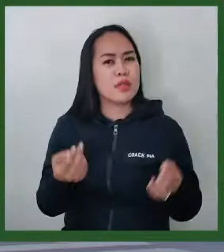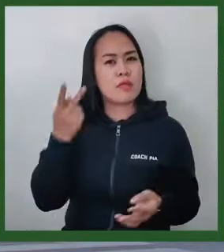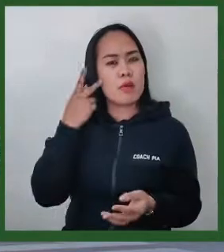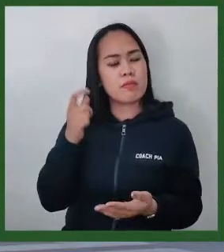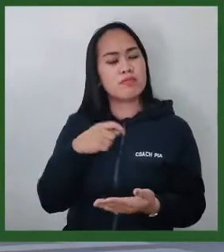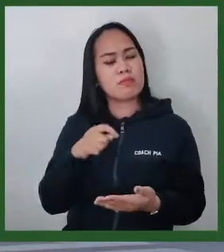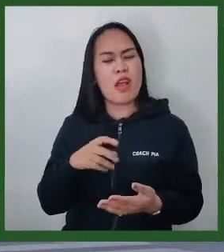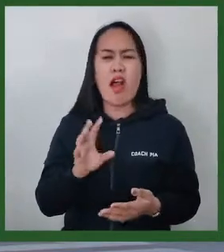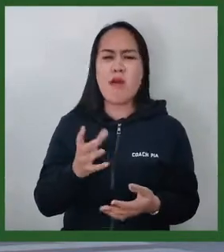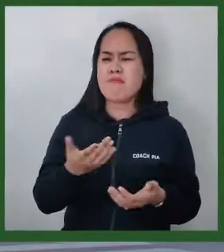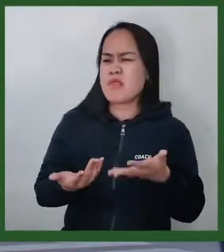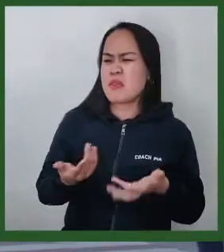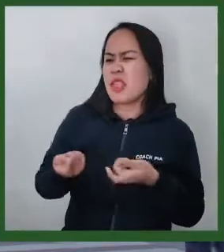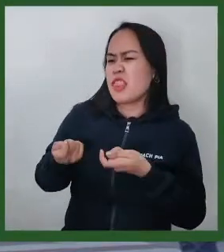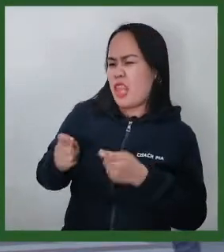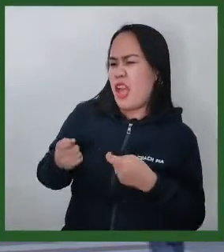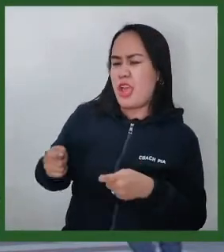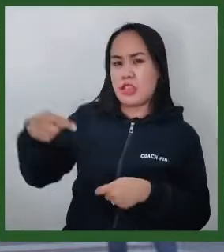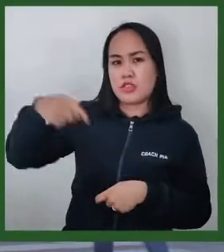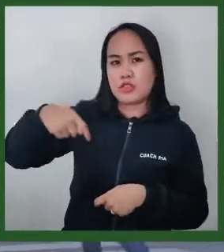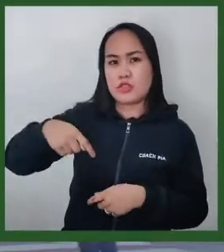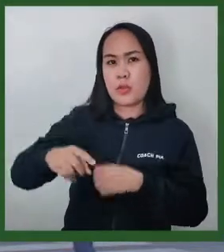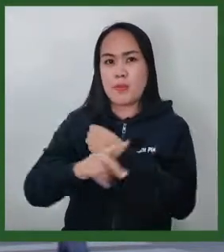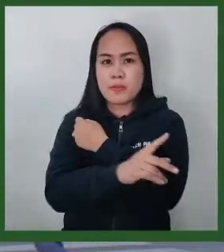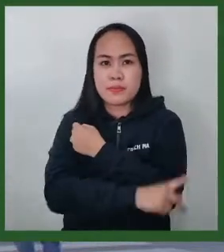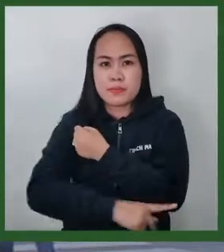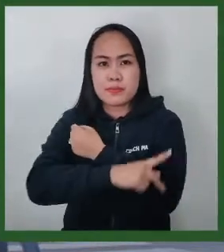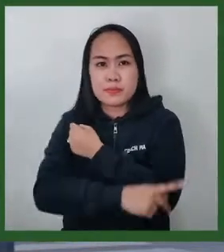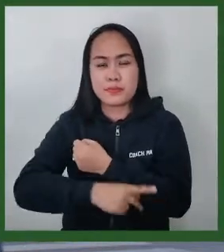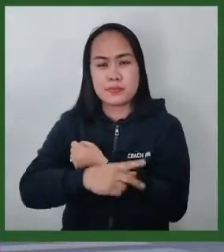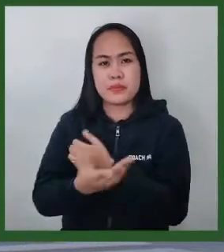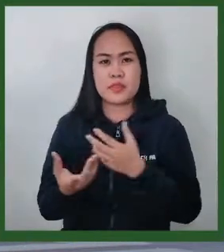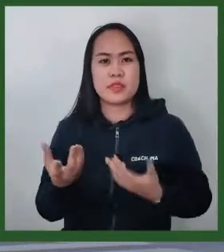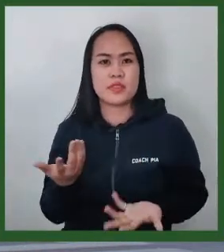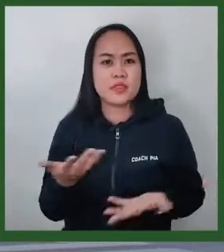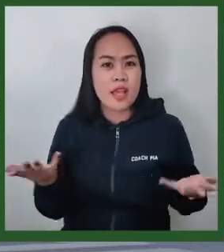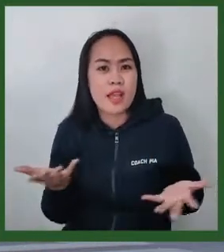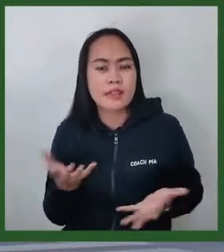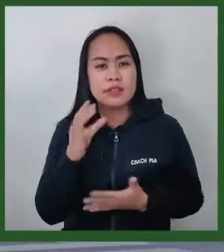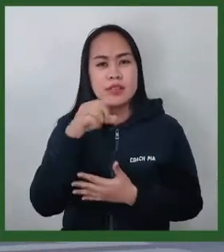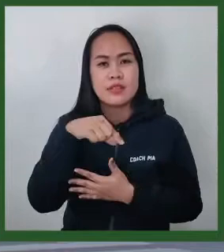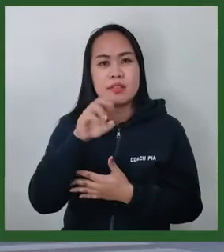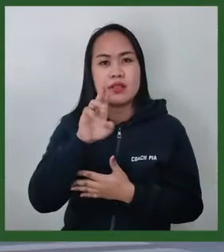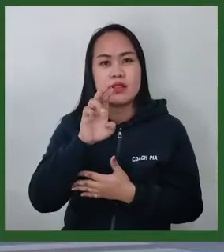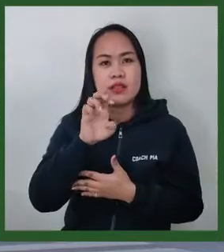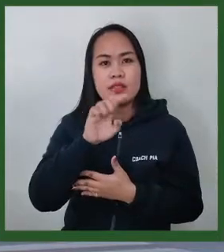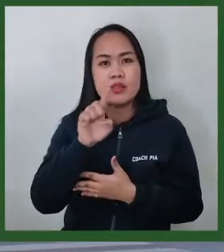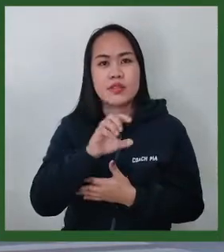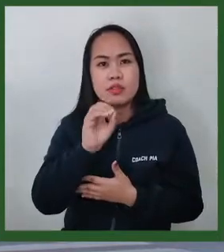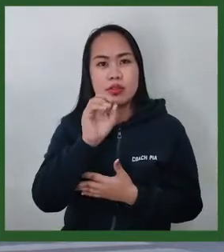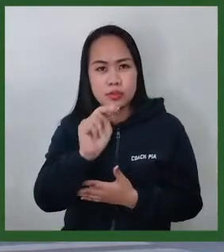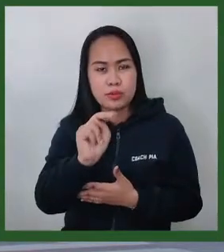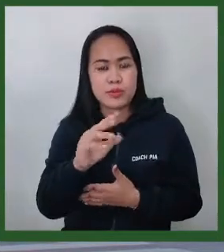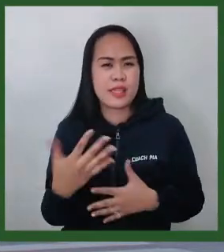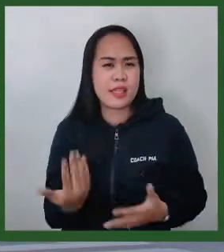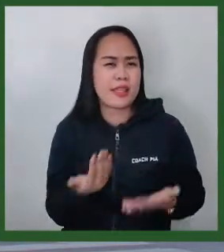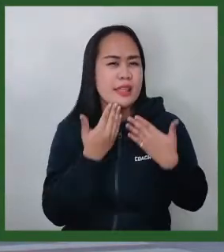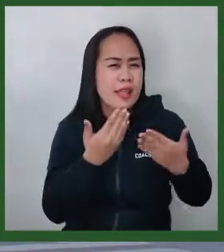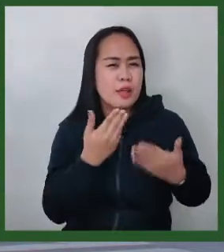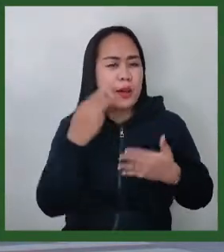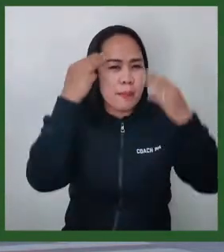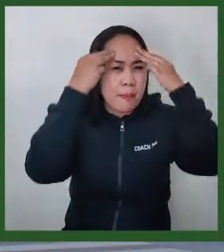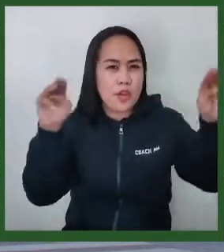kanilang masubukan na mai-apply naman sa kanilang mga barangay. So kami po ay nagpapasalamat kay na Mayor